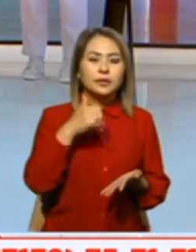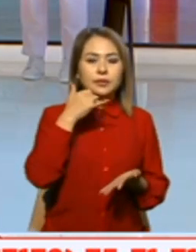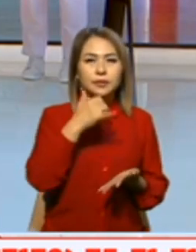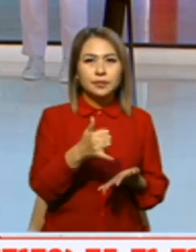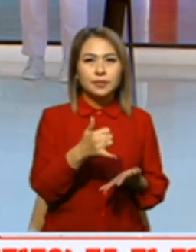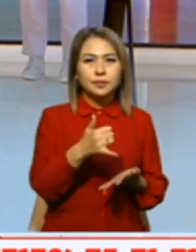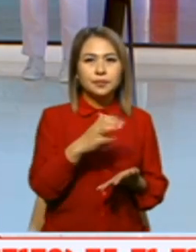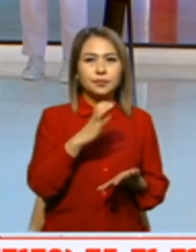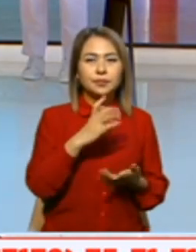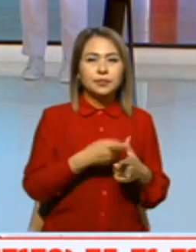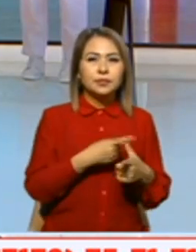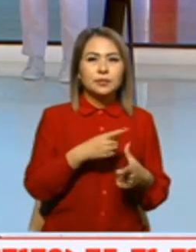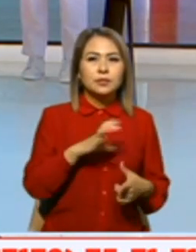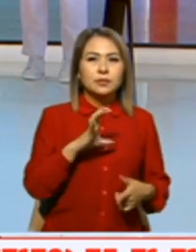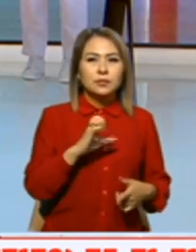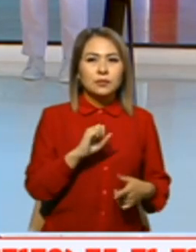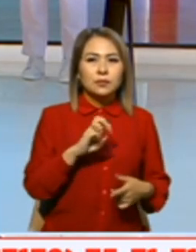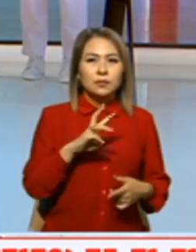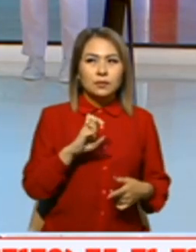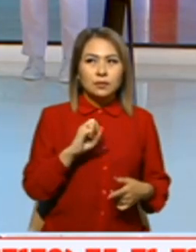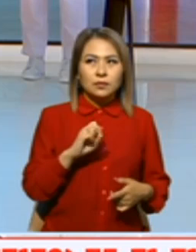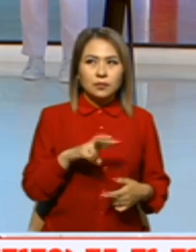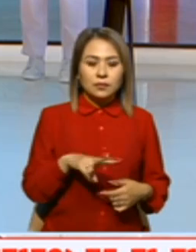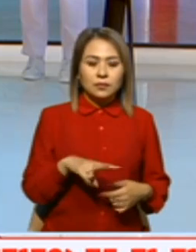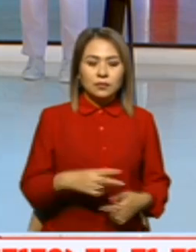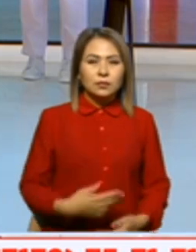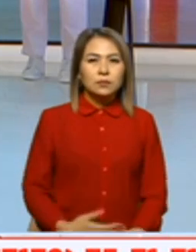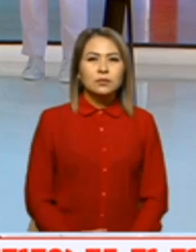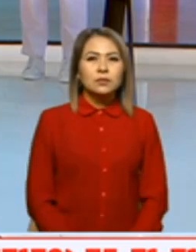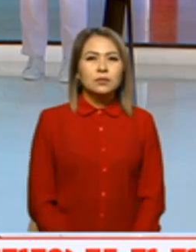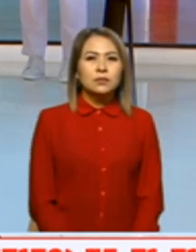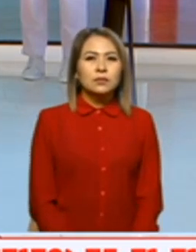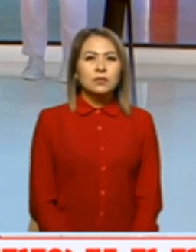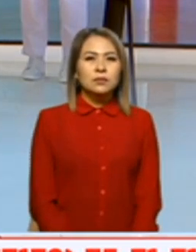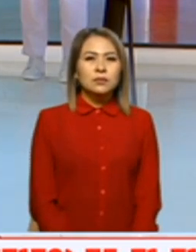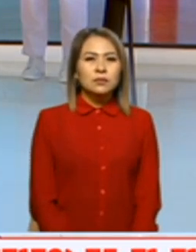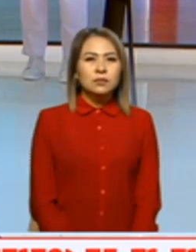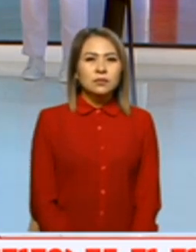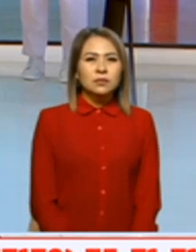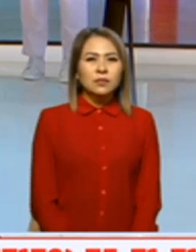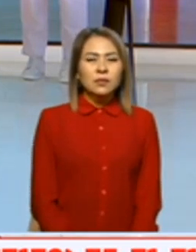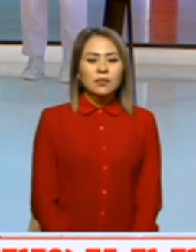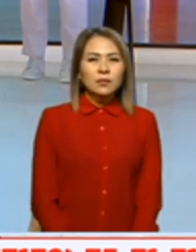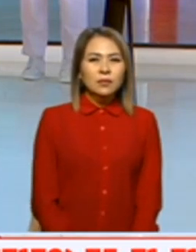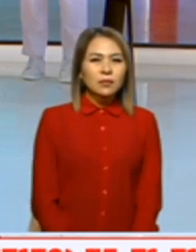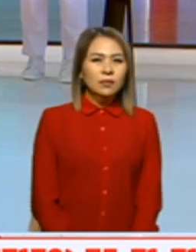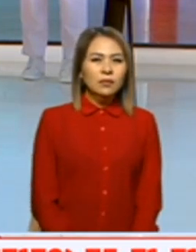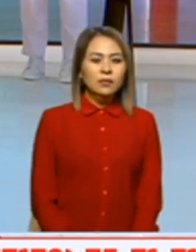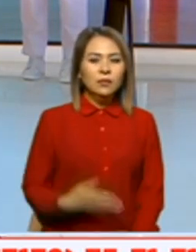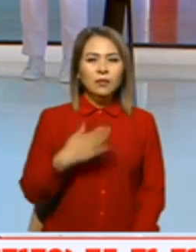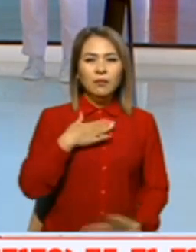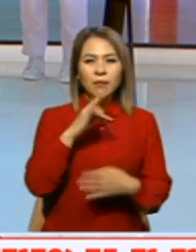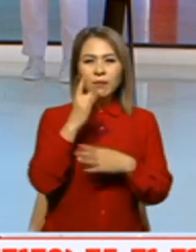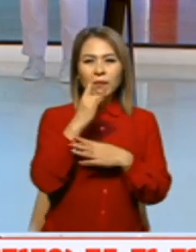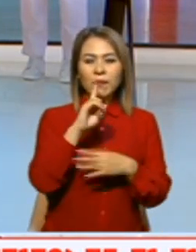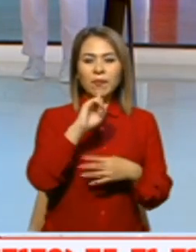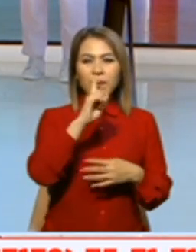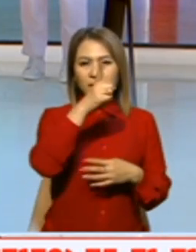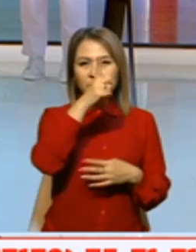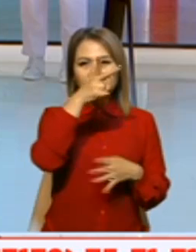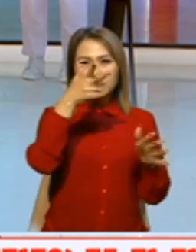ғой. Самал, сұрағыңызды қоя қойыңыз. Алло? Иә, айта беріңіз, Самал, естіп тұрмыз. Мен балам бір жас үш